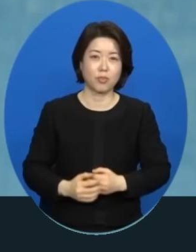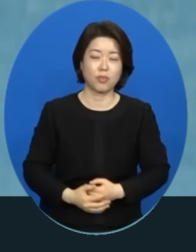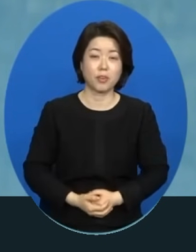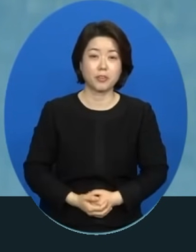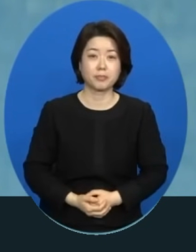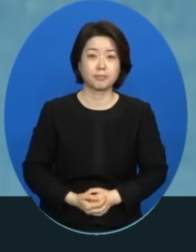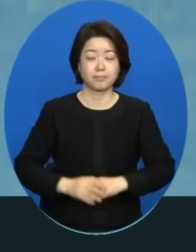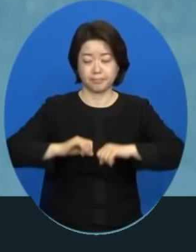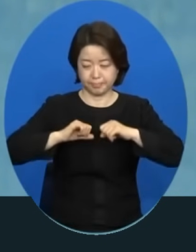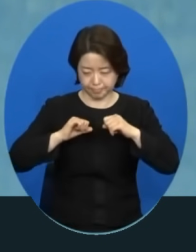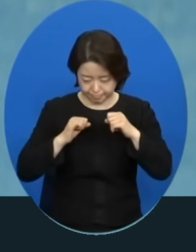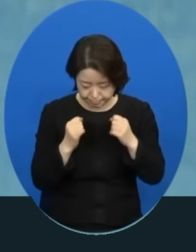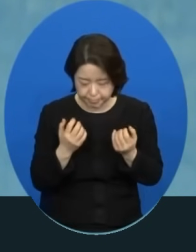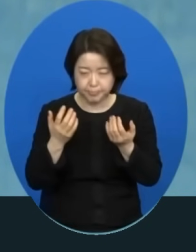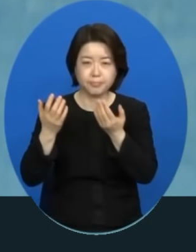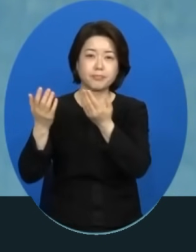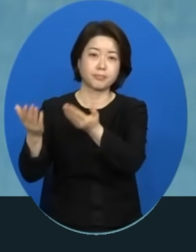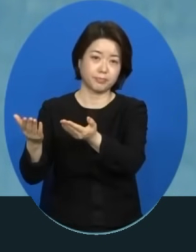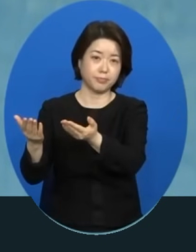복종했더니